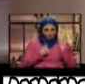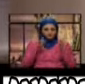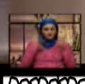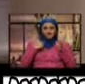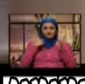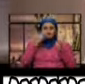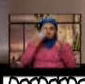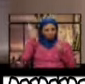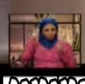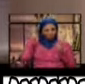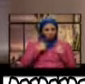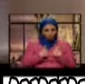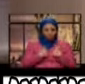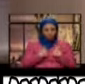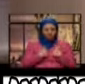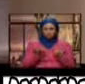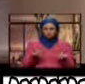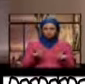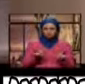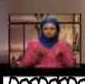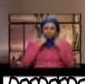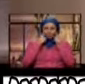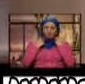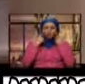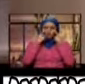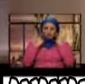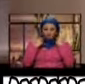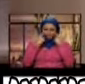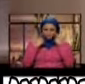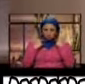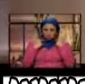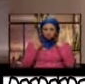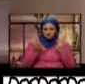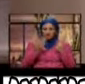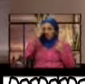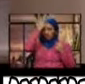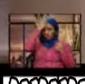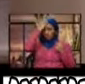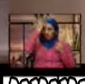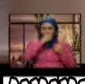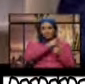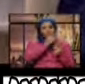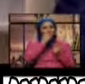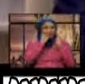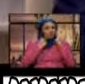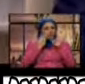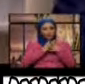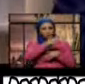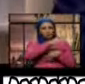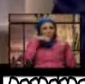لما فوجئ بالسؤال يبكي على روحه، وإذا كان عمر كده أما لا نروح فيه.